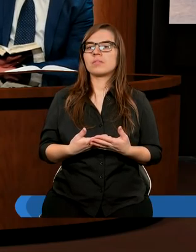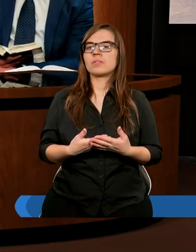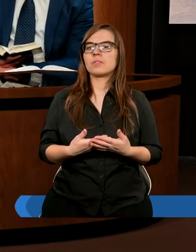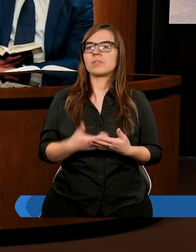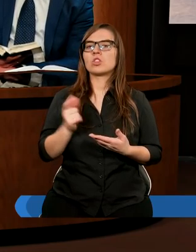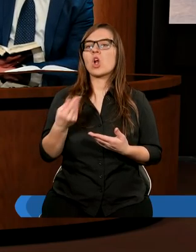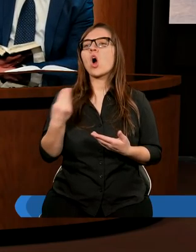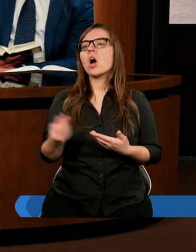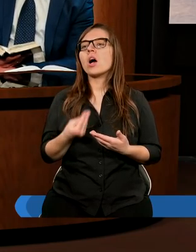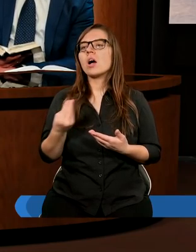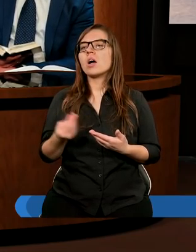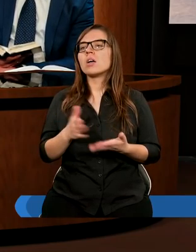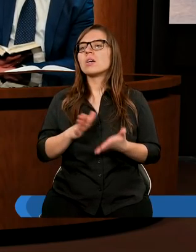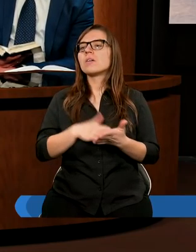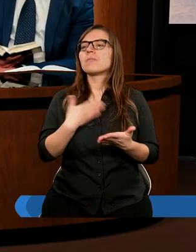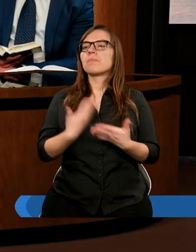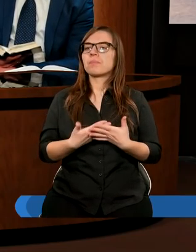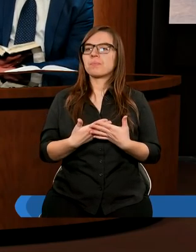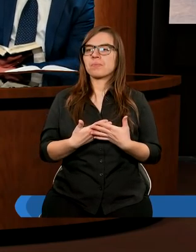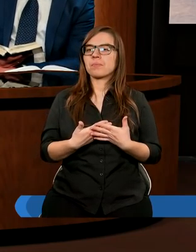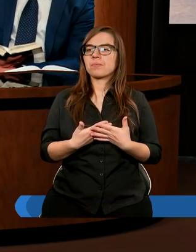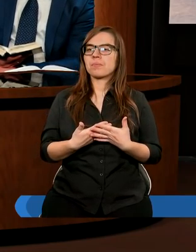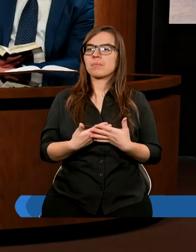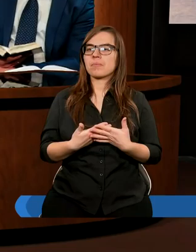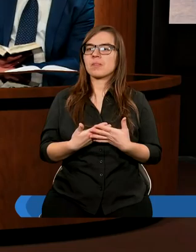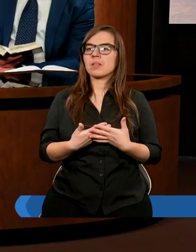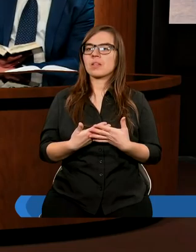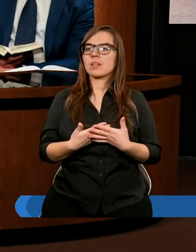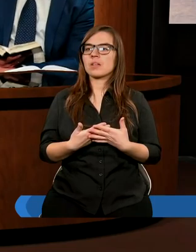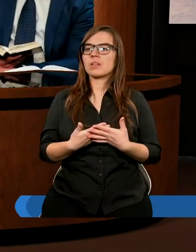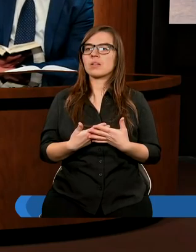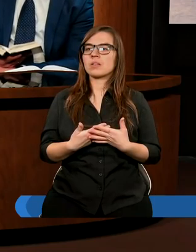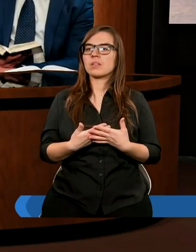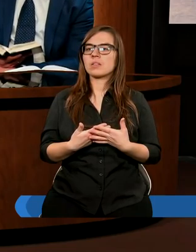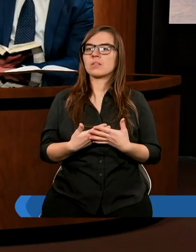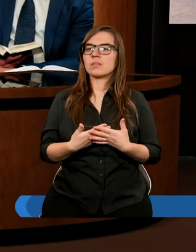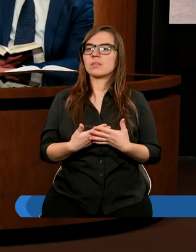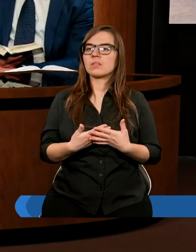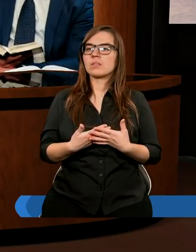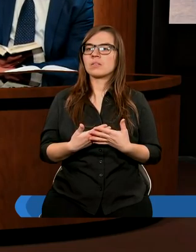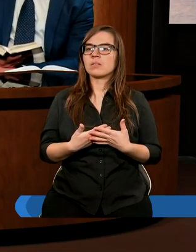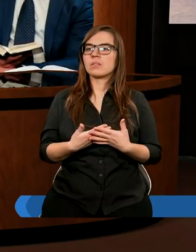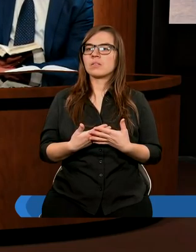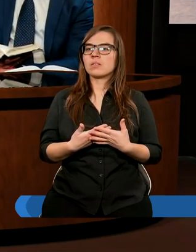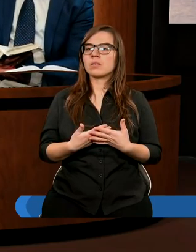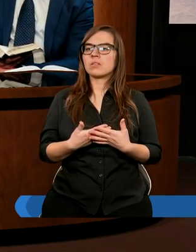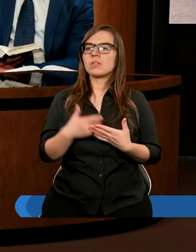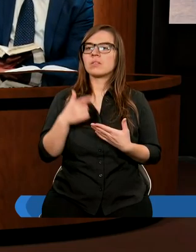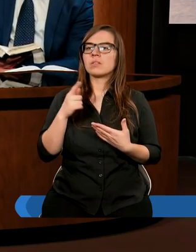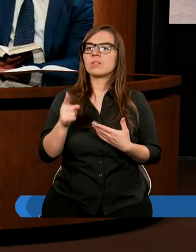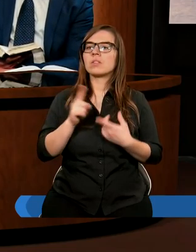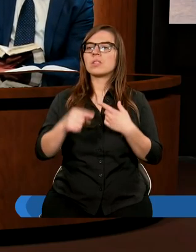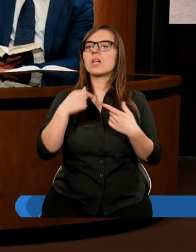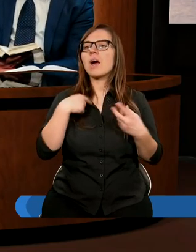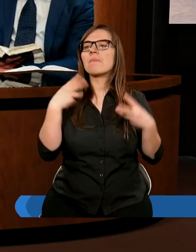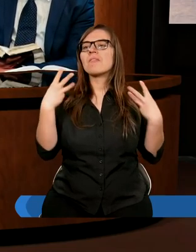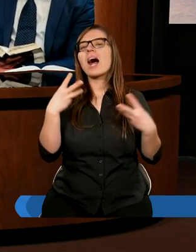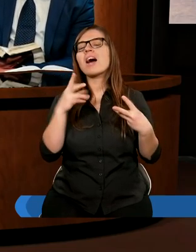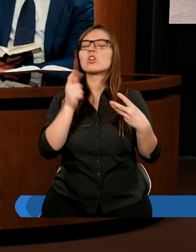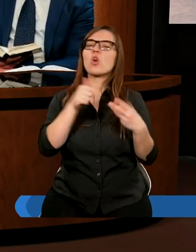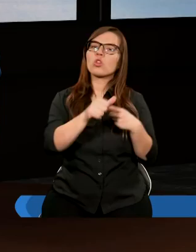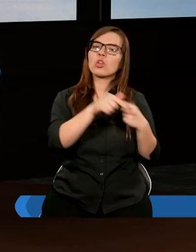Co jeszcze? I na przykład stawienie pełnych priorytetów w życiu. Co dla mnie jest ważne, co jest mniej